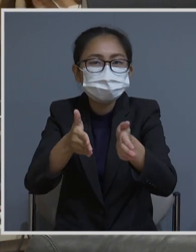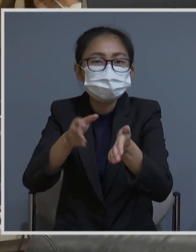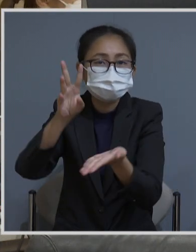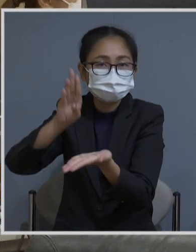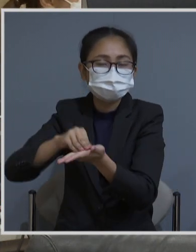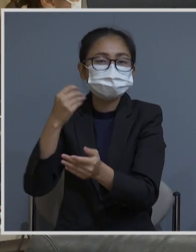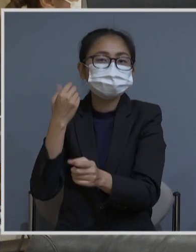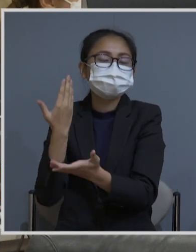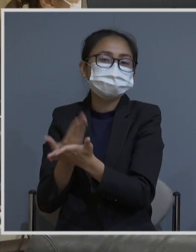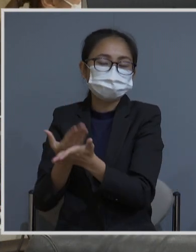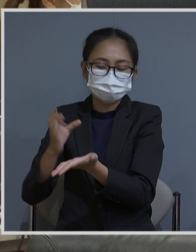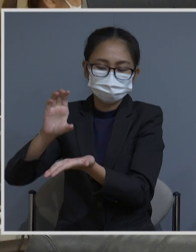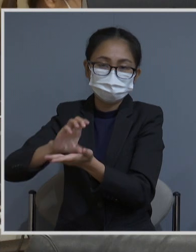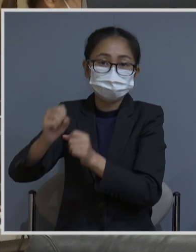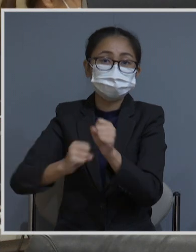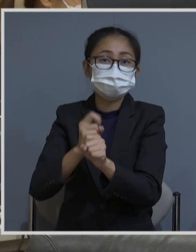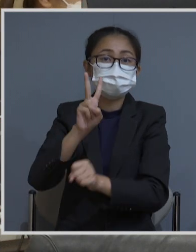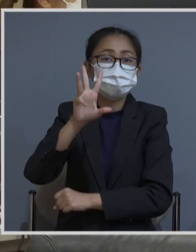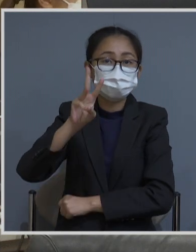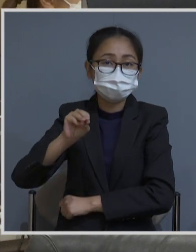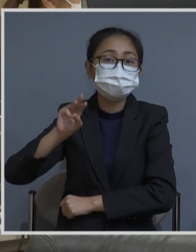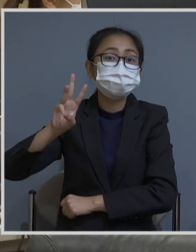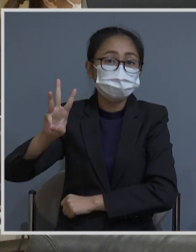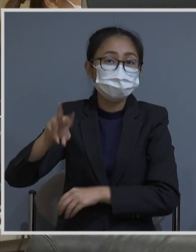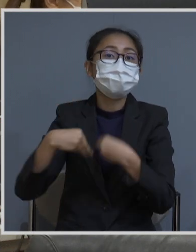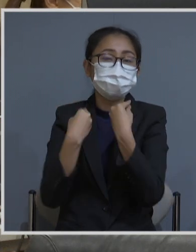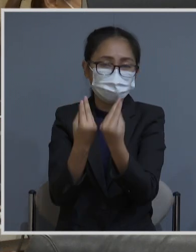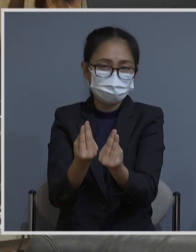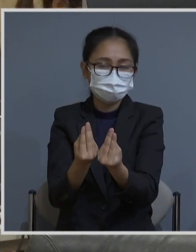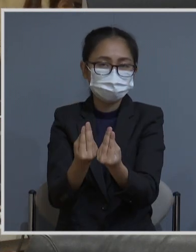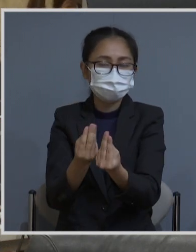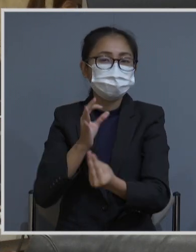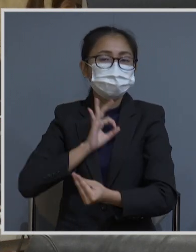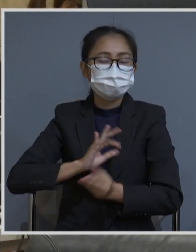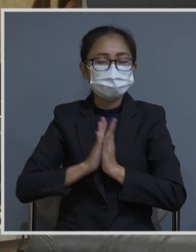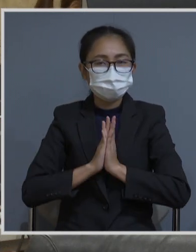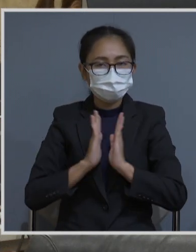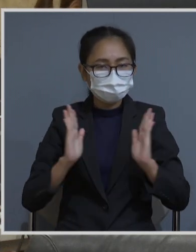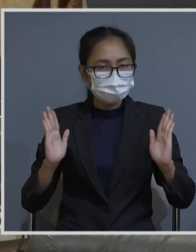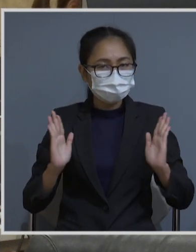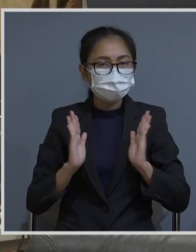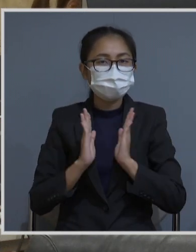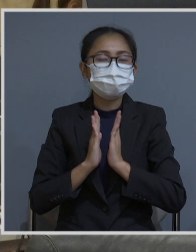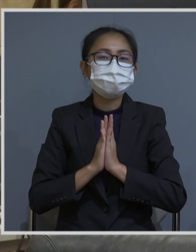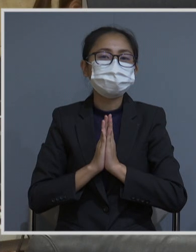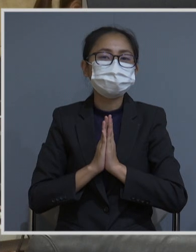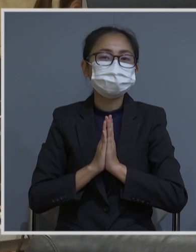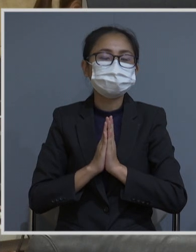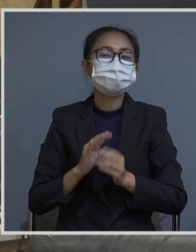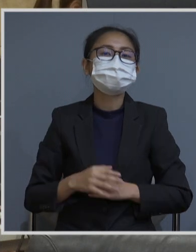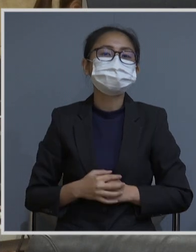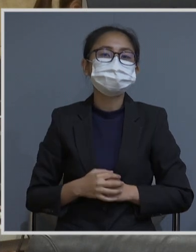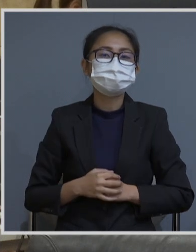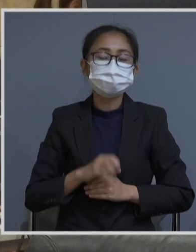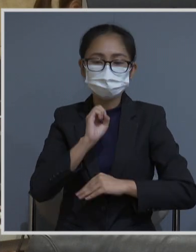ประมาณปี 6 6ให้นะคะพี่2566นั้นเป็นพระคุณเป็นอย่างสูงเลยทีเดียวต้องเรียนกับ